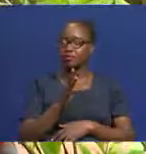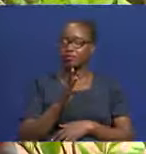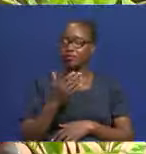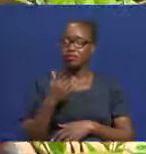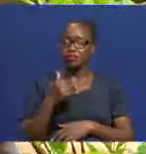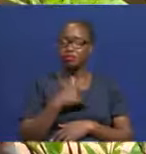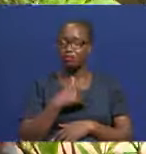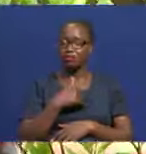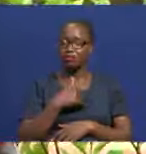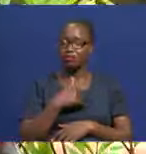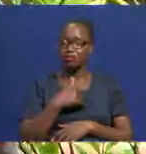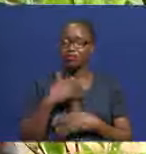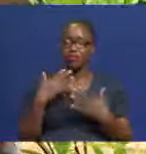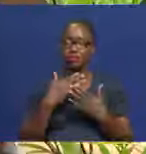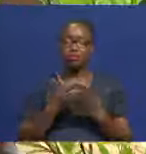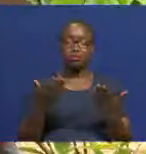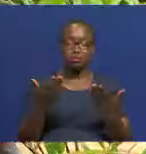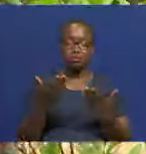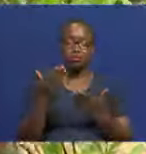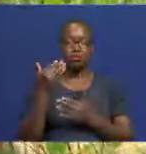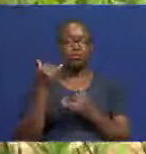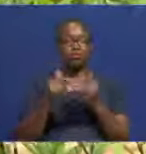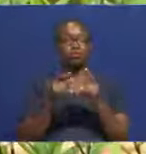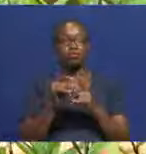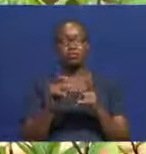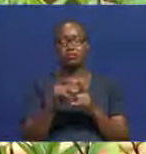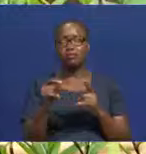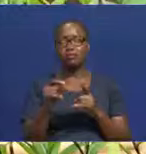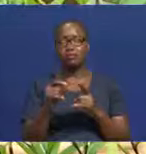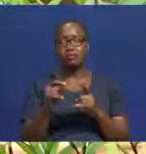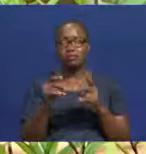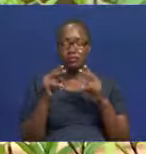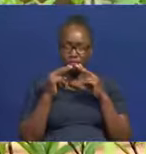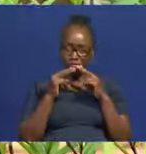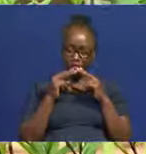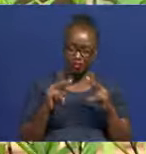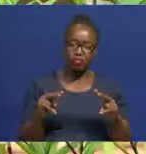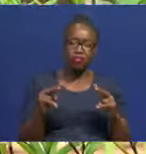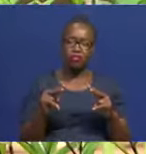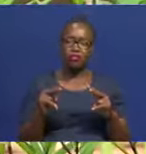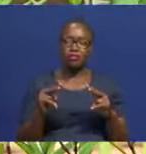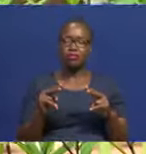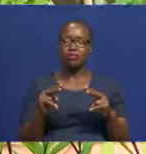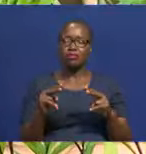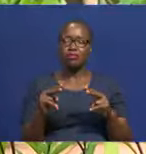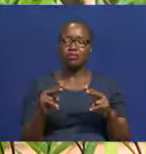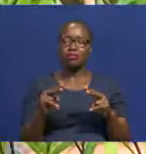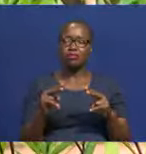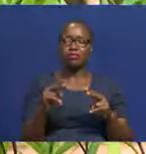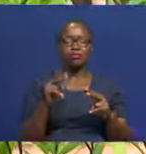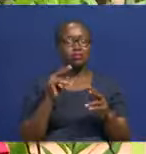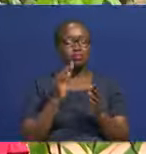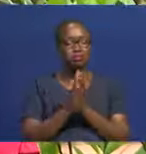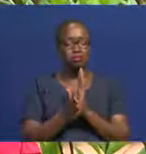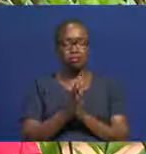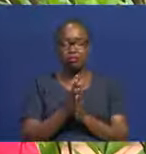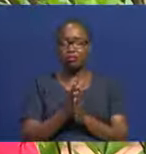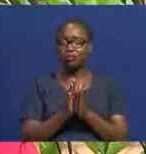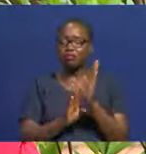mashujaa wako huku nyanjani. His parting shot. Bila amani hakuna maendeleo.